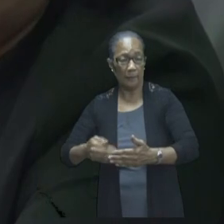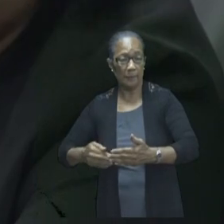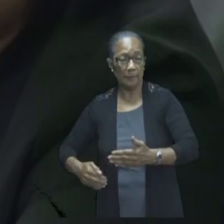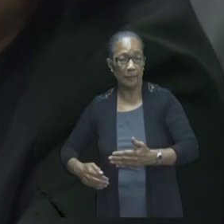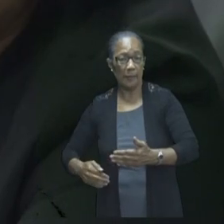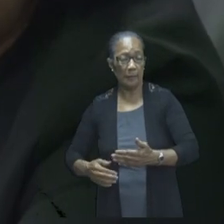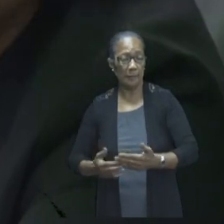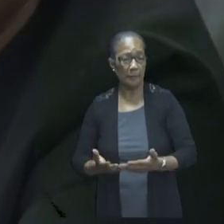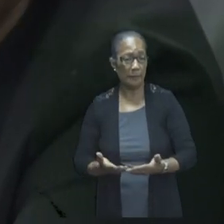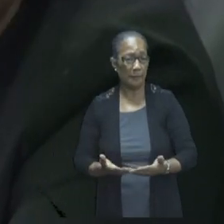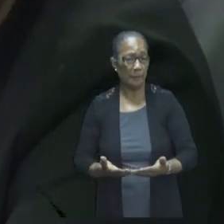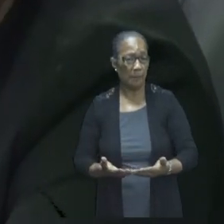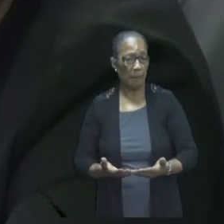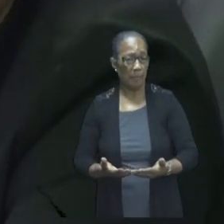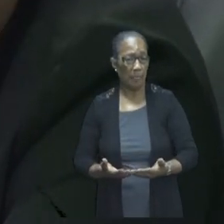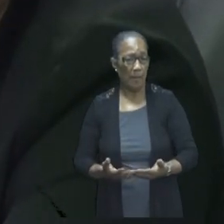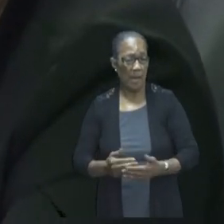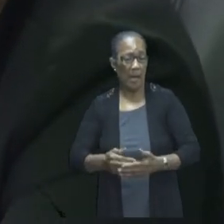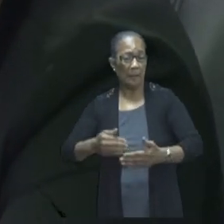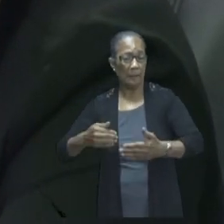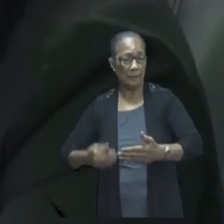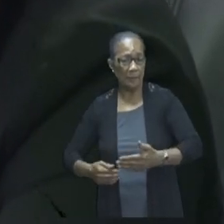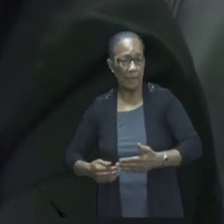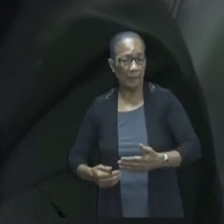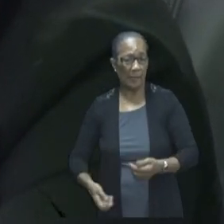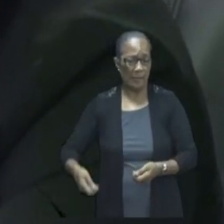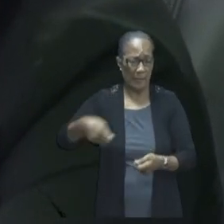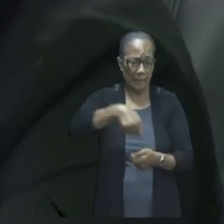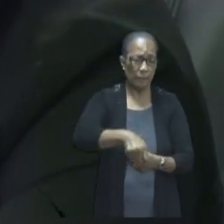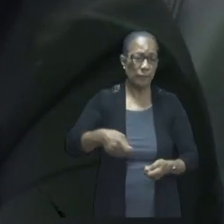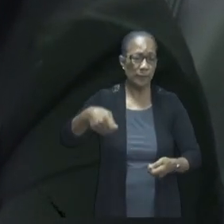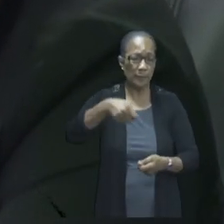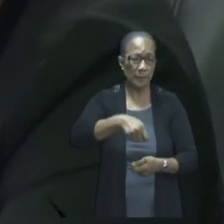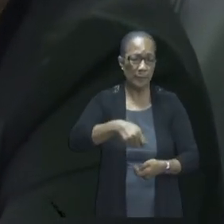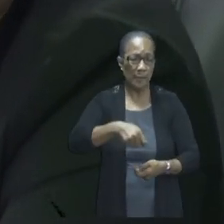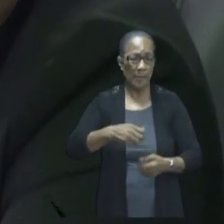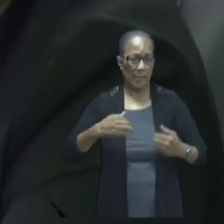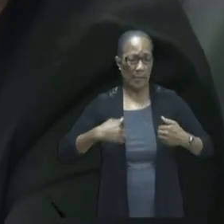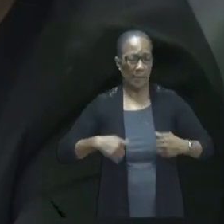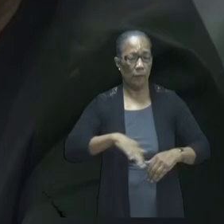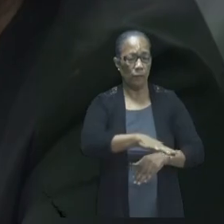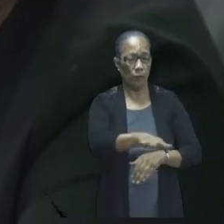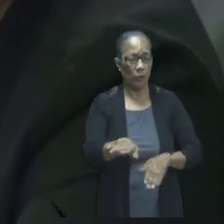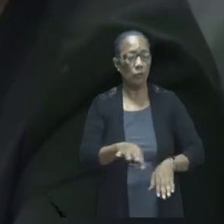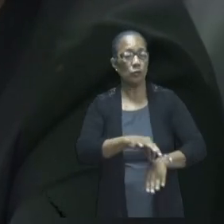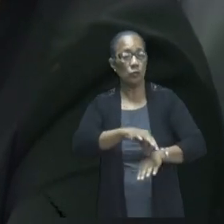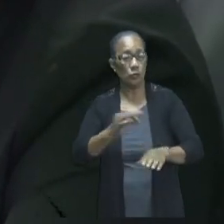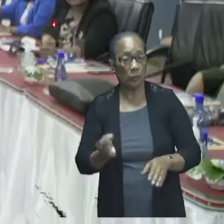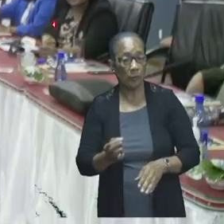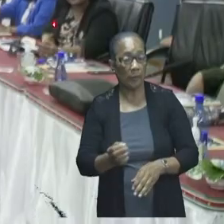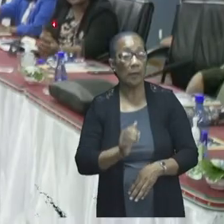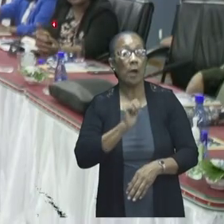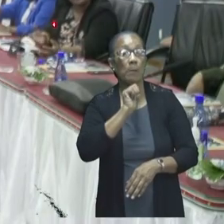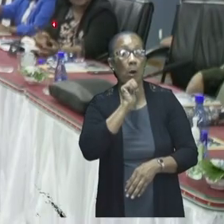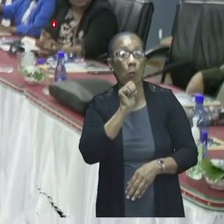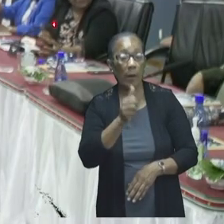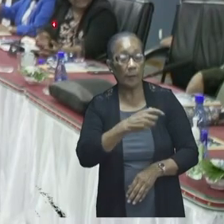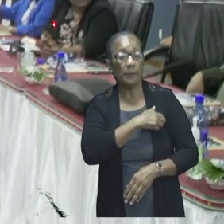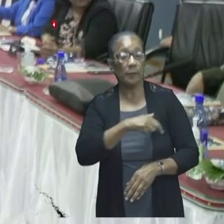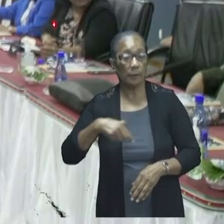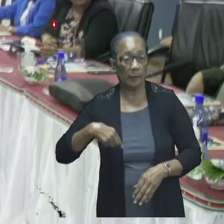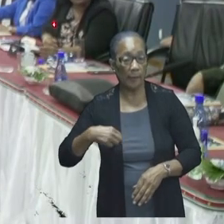haar achterstand in alle investeringen binnen volksgezondheid maar net waar de president thiev we zeggen er is een